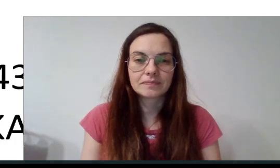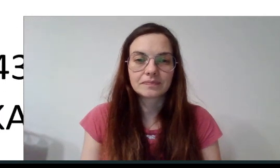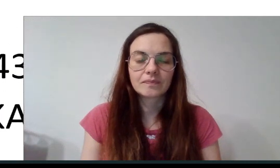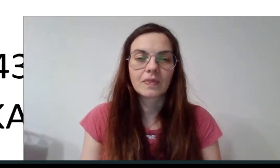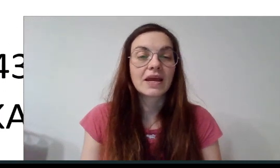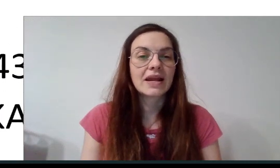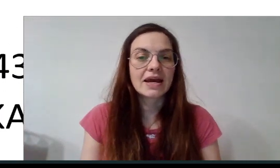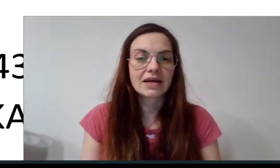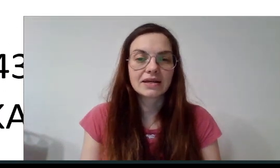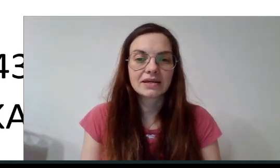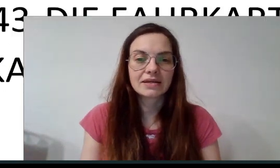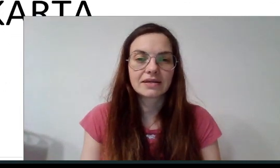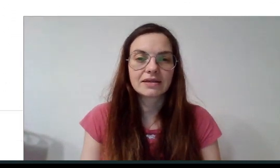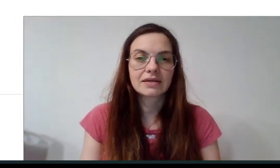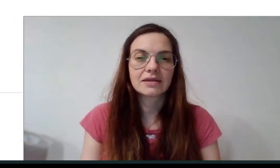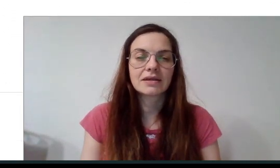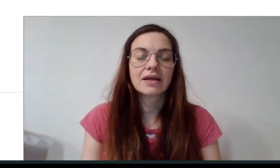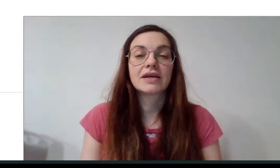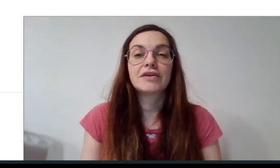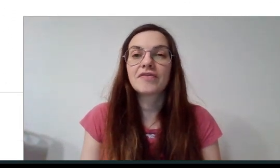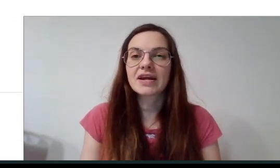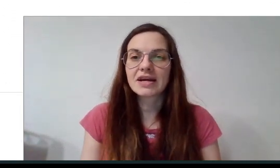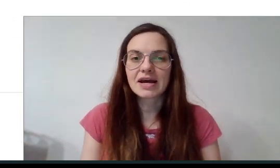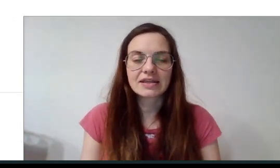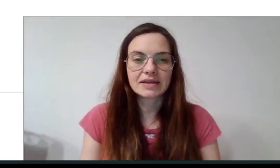Lang. Die Fahrkarte.